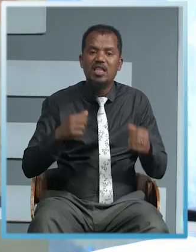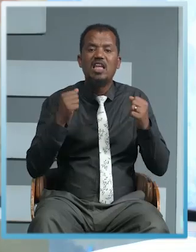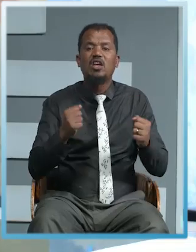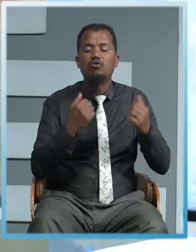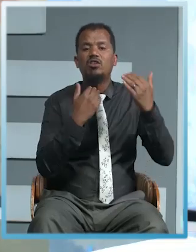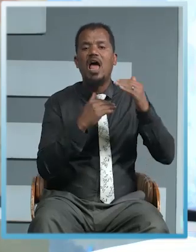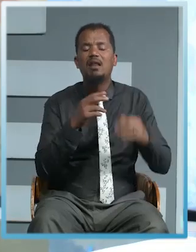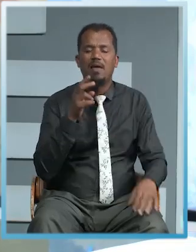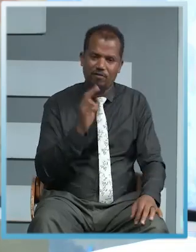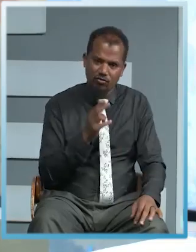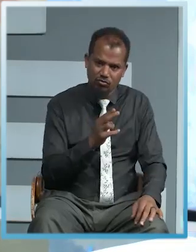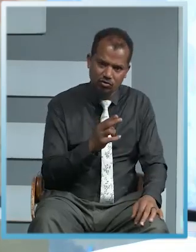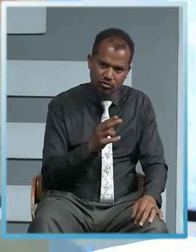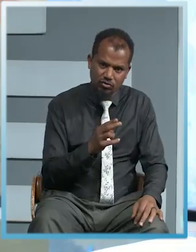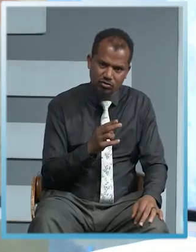بيچالوتن يحل بيافطنوت